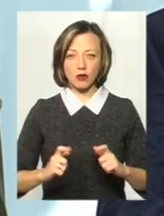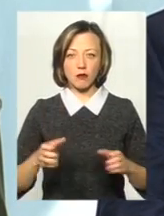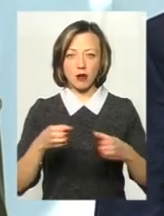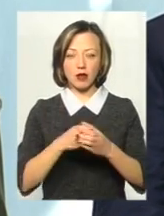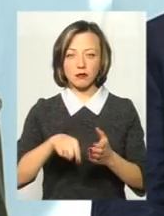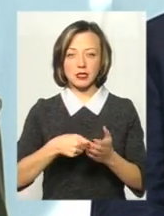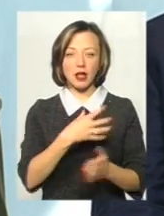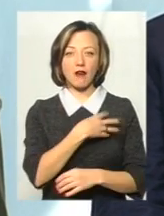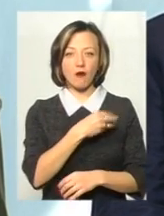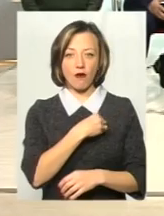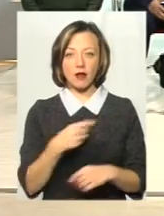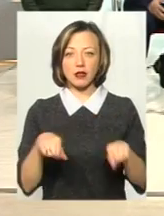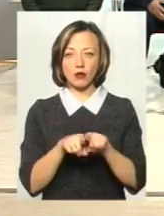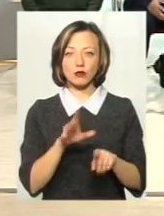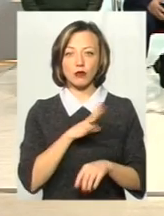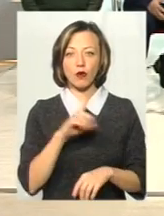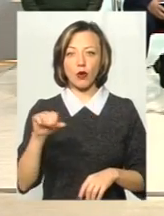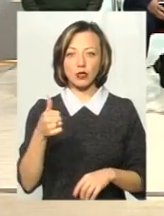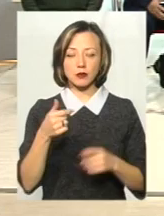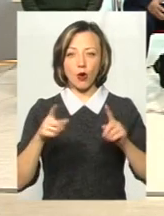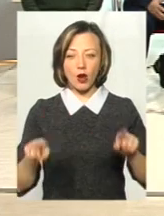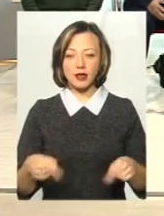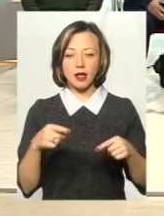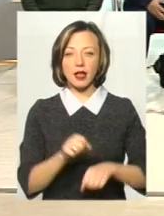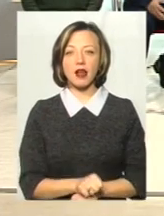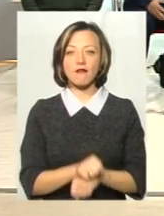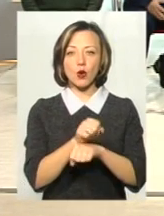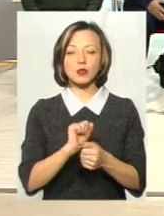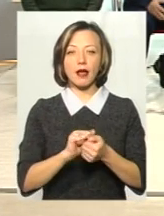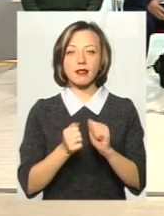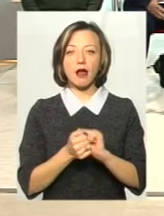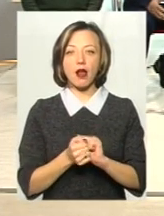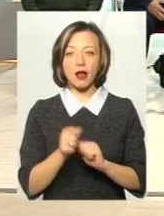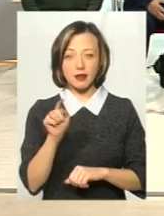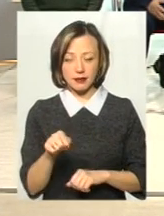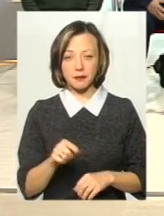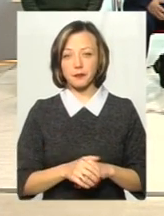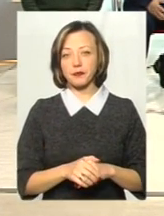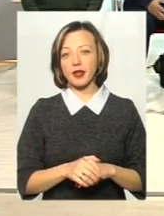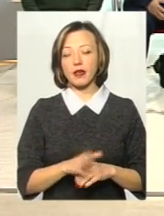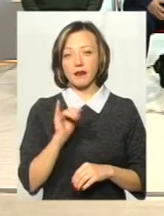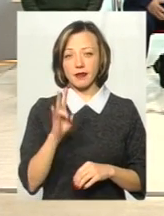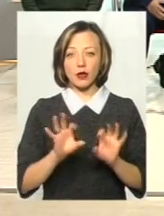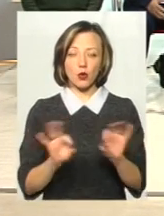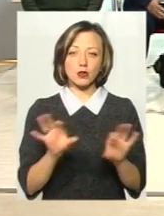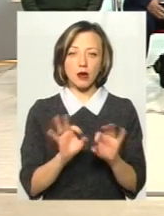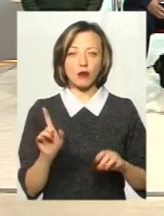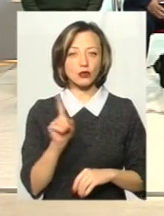братства міста Львова, і також був одним з організаторів тої революції на граніті. То, власне, Тягнебок розказує про те,